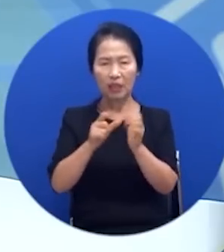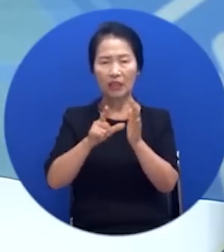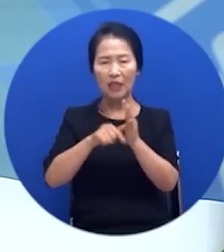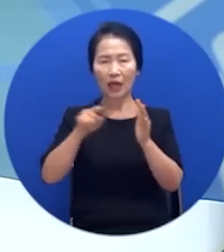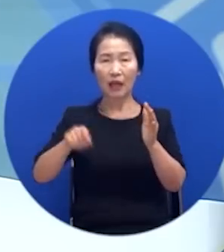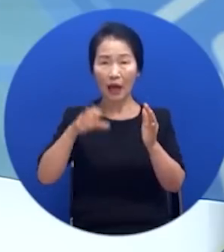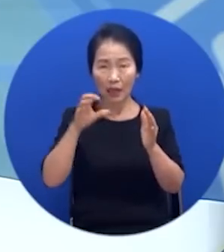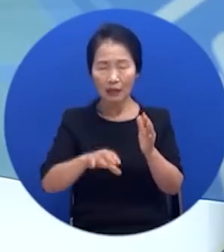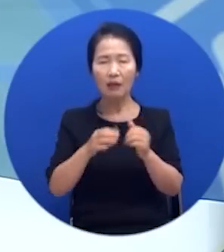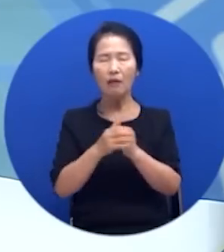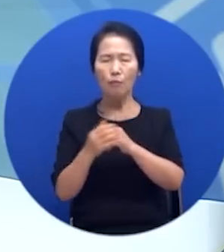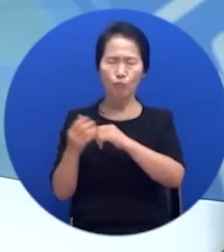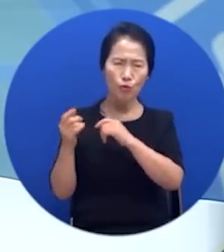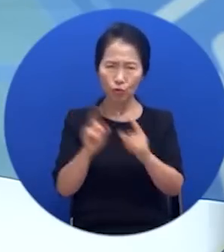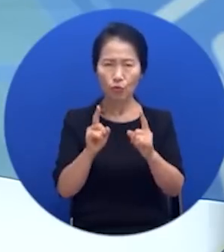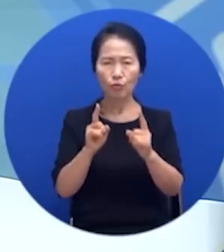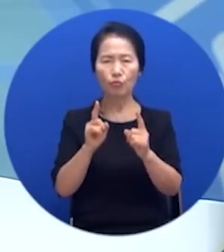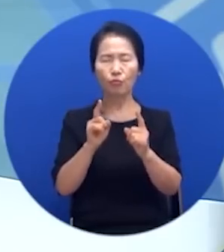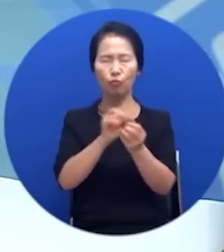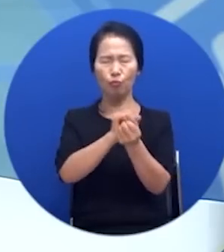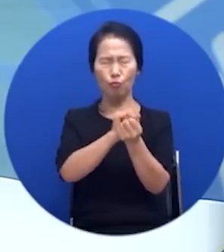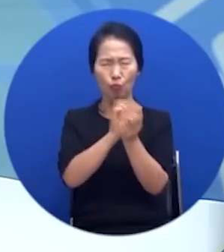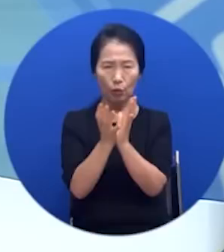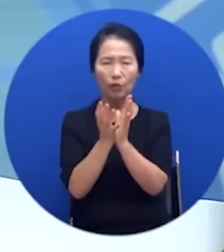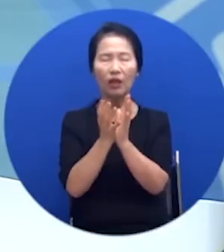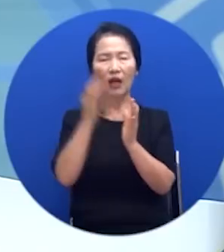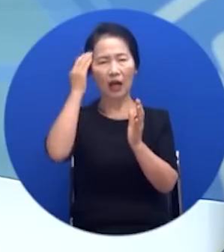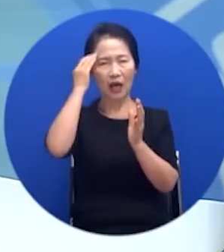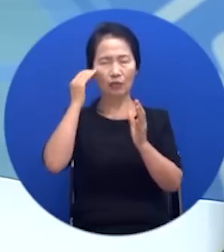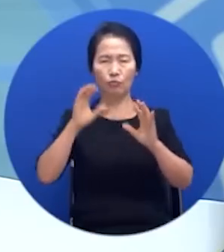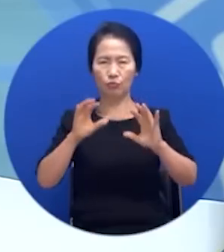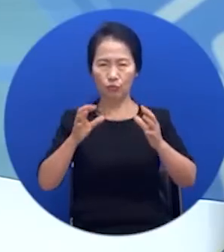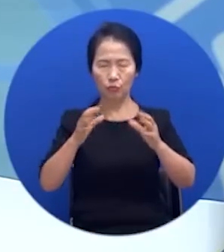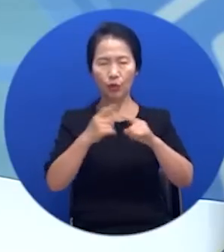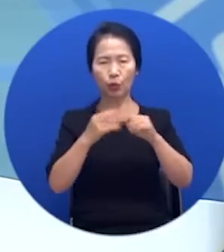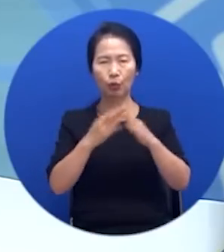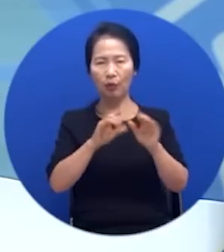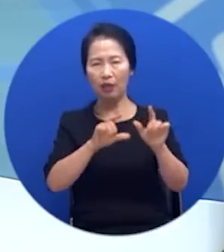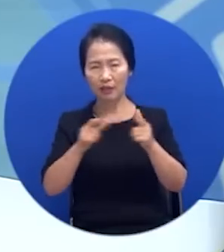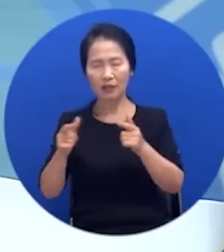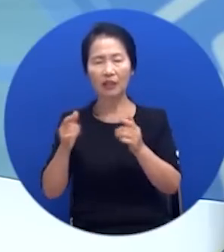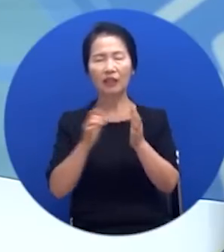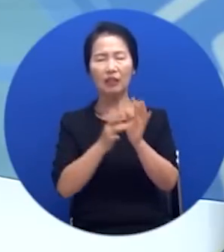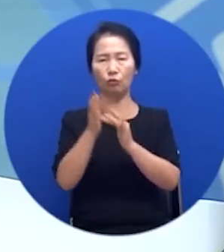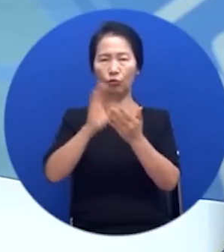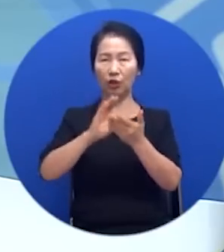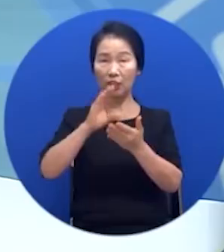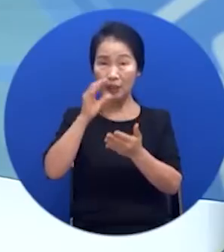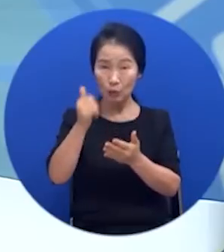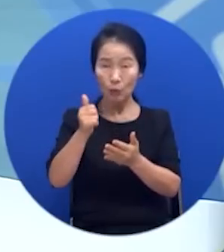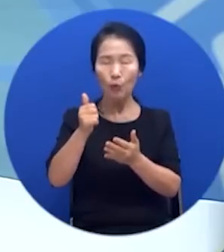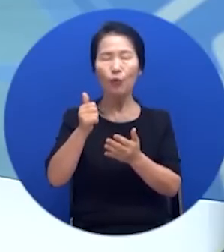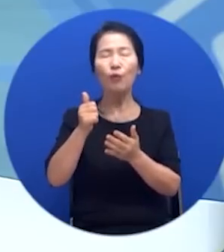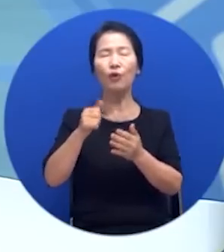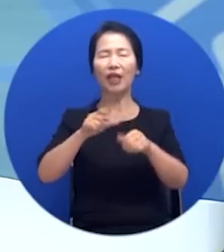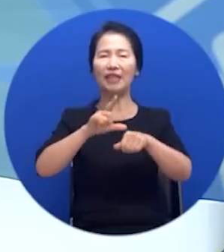가장 아름다운 부흥의 꽃을 피게 하신 것이 그리스도 예수님의 시간이었음을